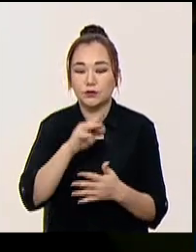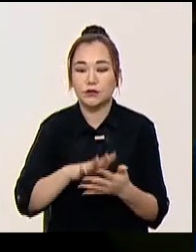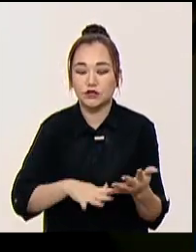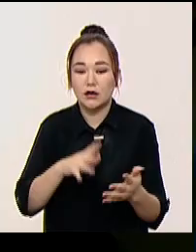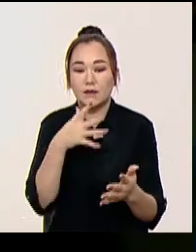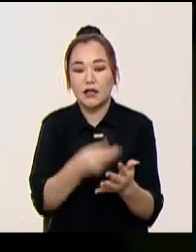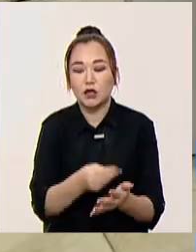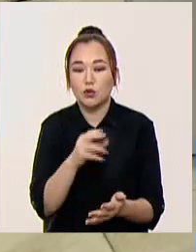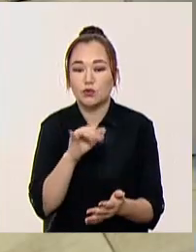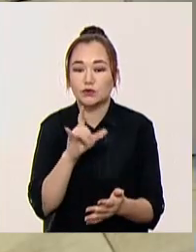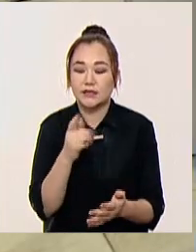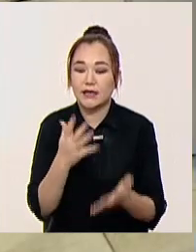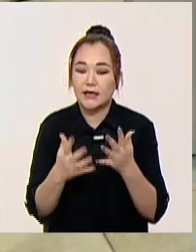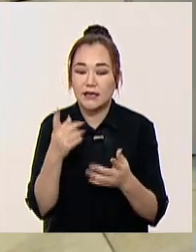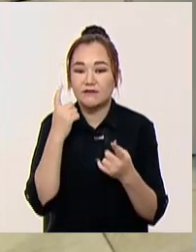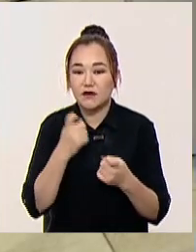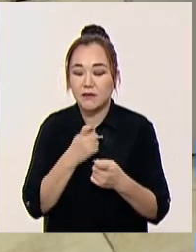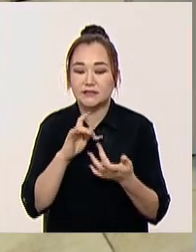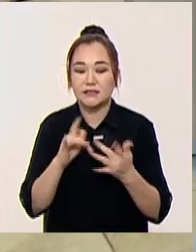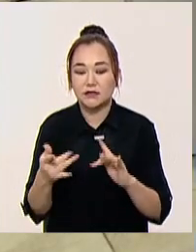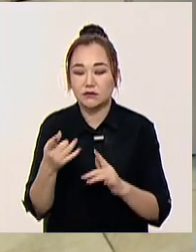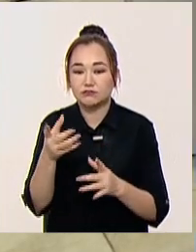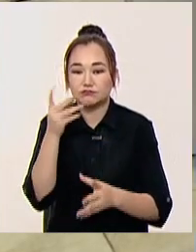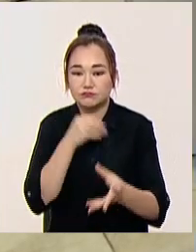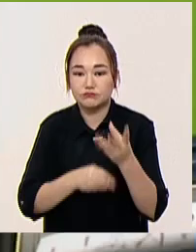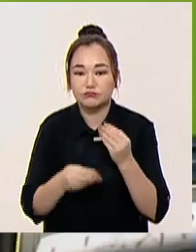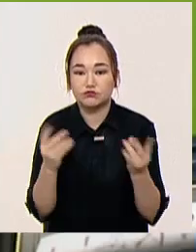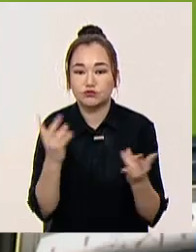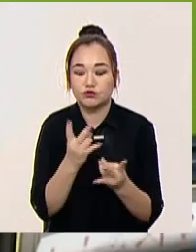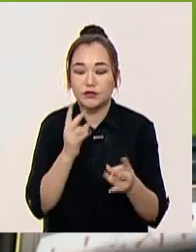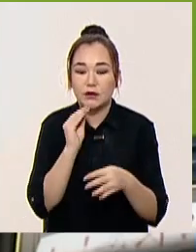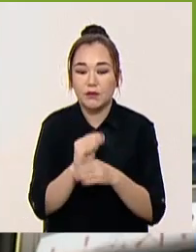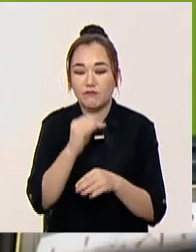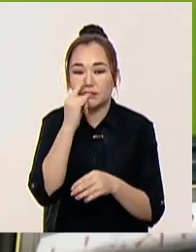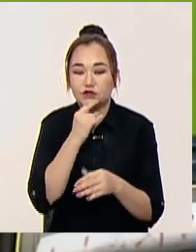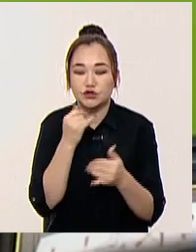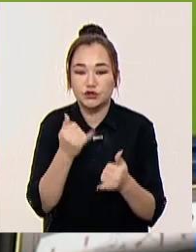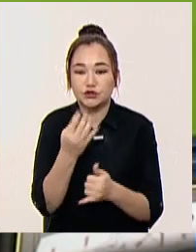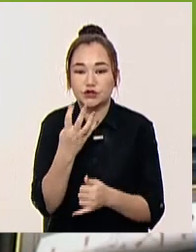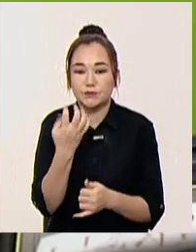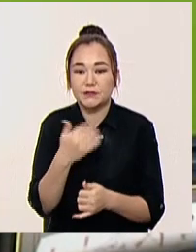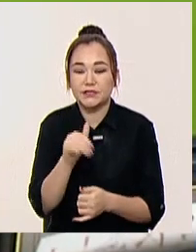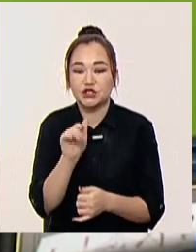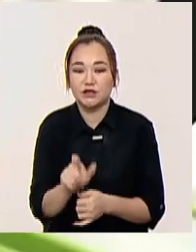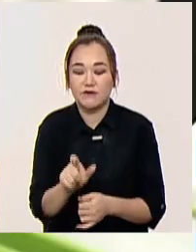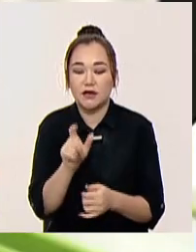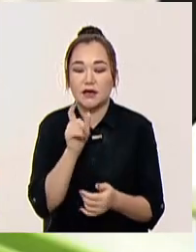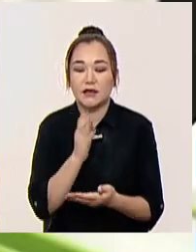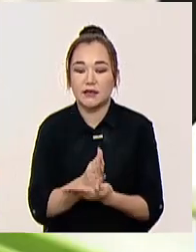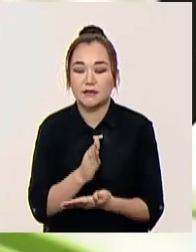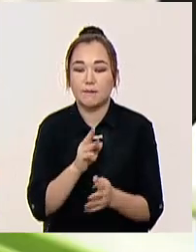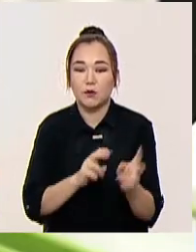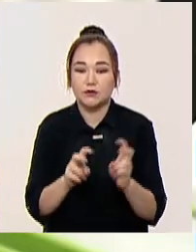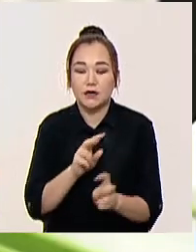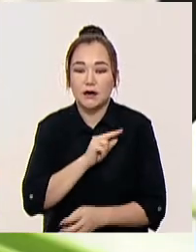платные курсы или же черпать информацию на просторах интернета. Добавим, в Казахстане сейчас 450 тысяч человек находятся в